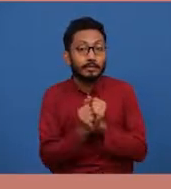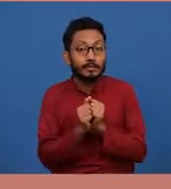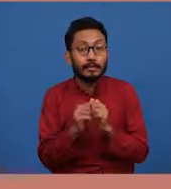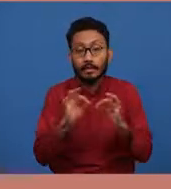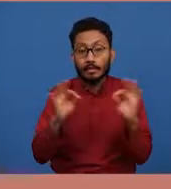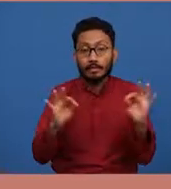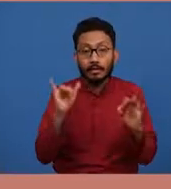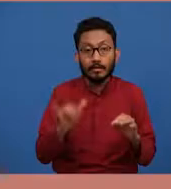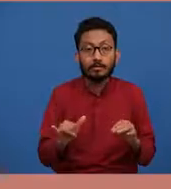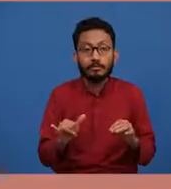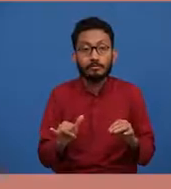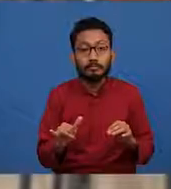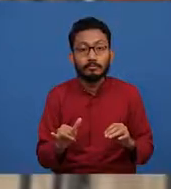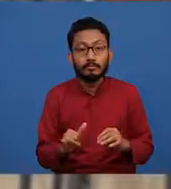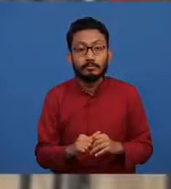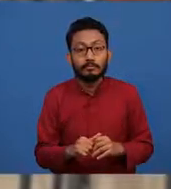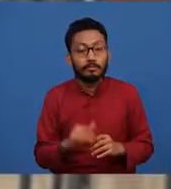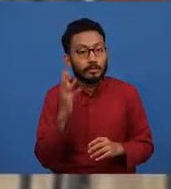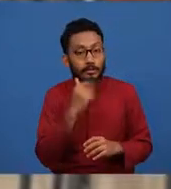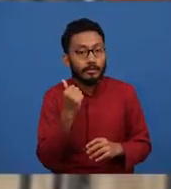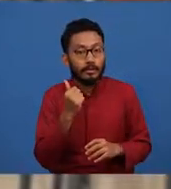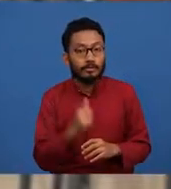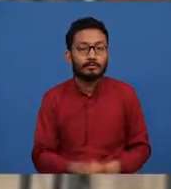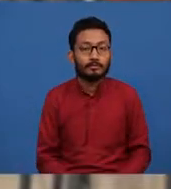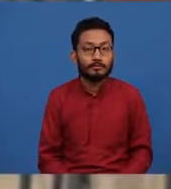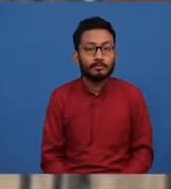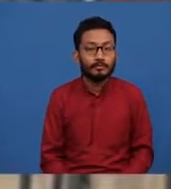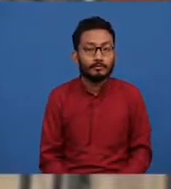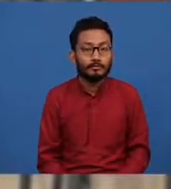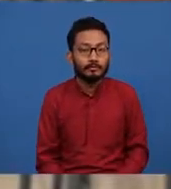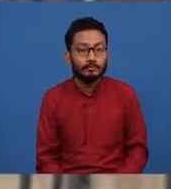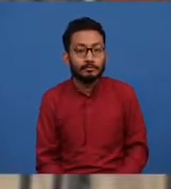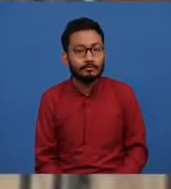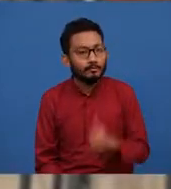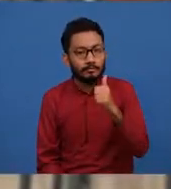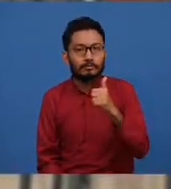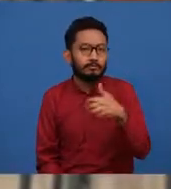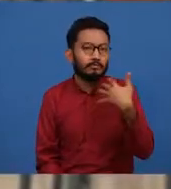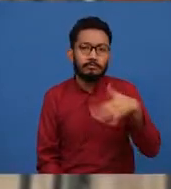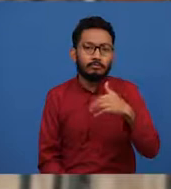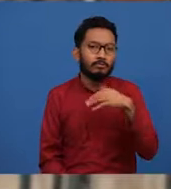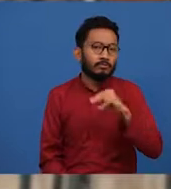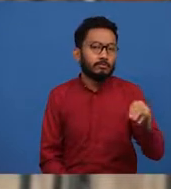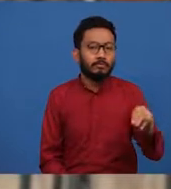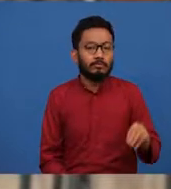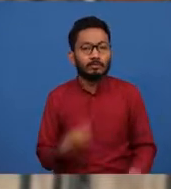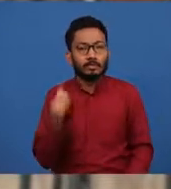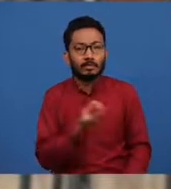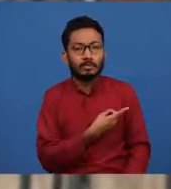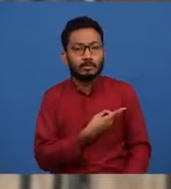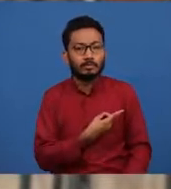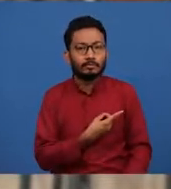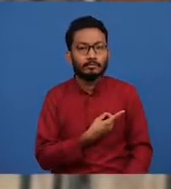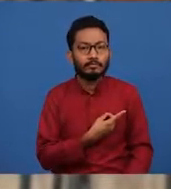lengkap? Wah, hebatnya murid-murid cikgu. Betul. Kita